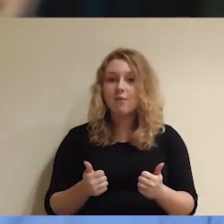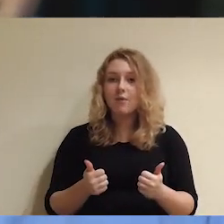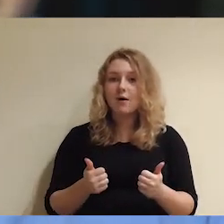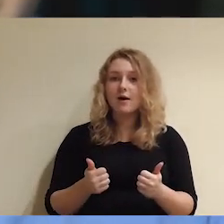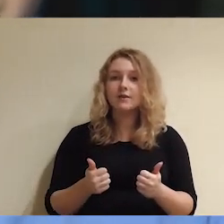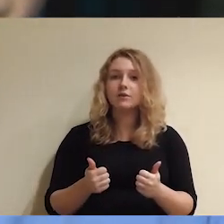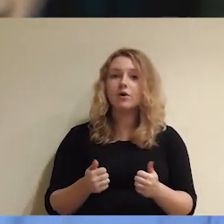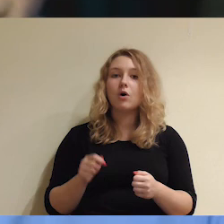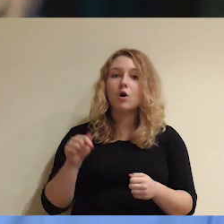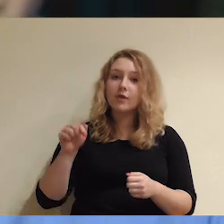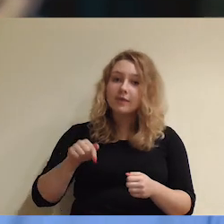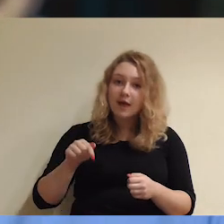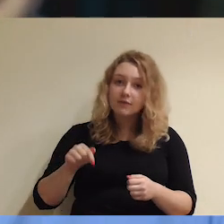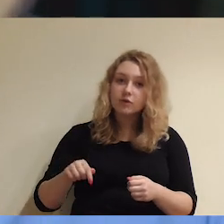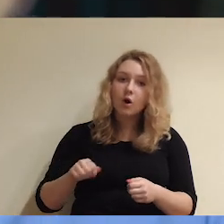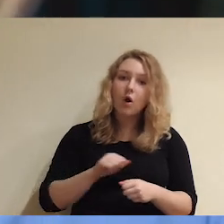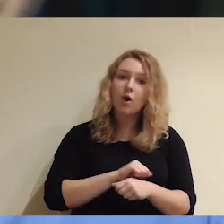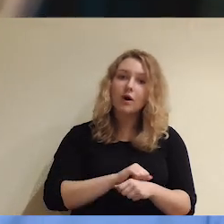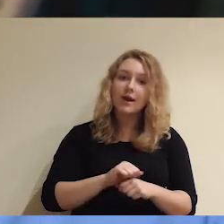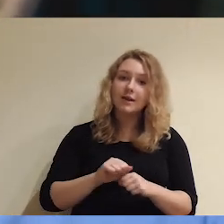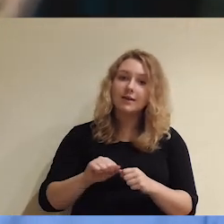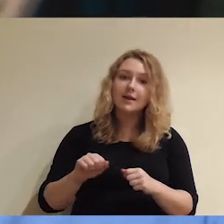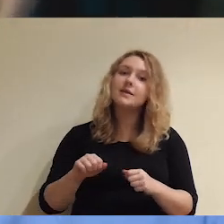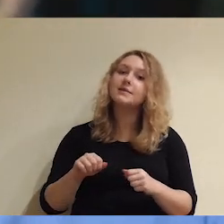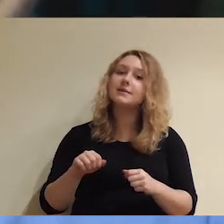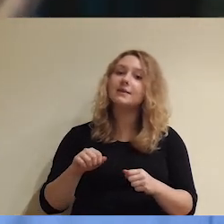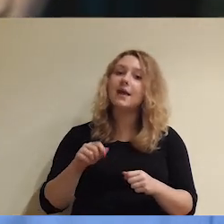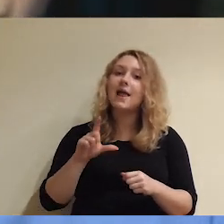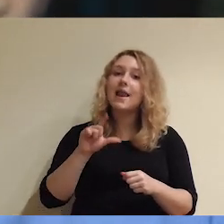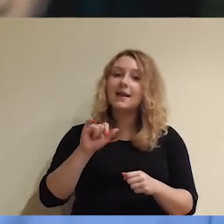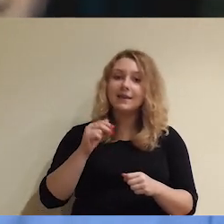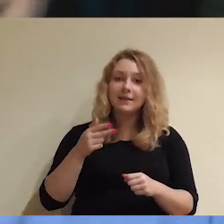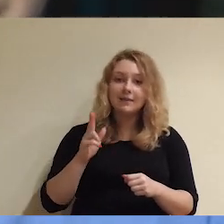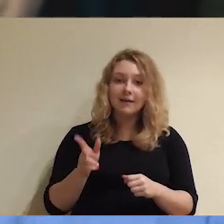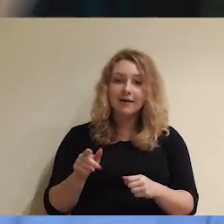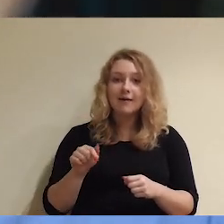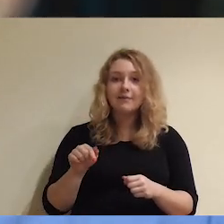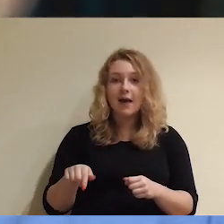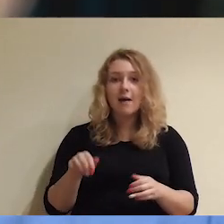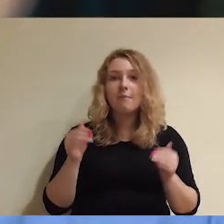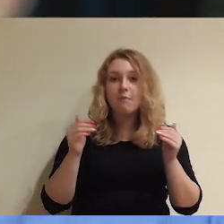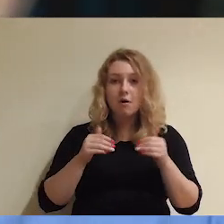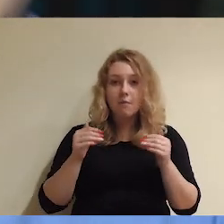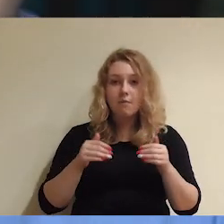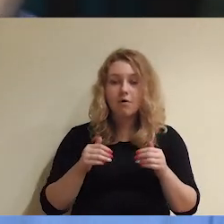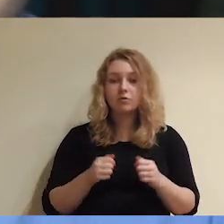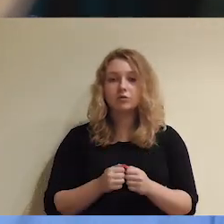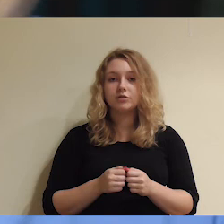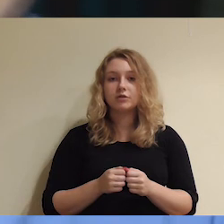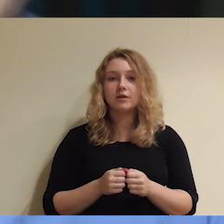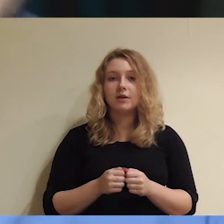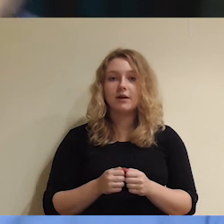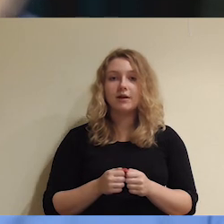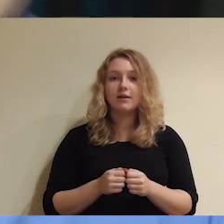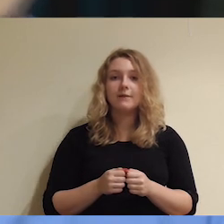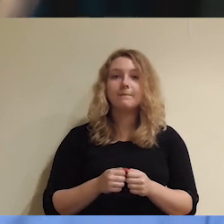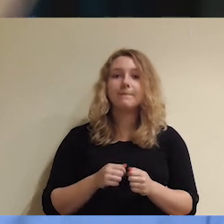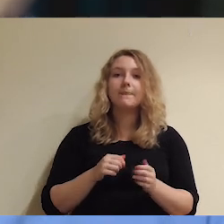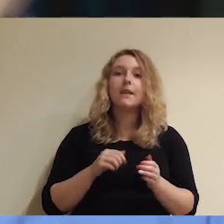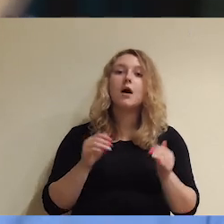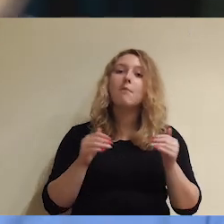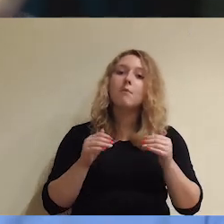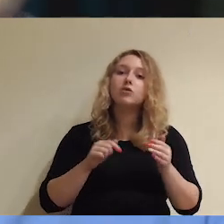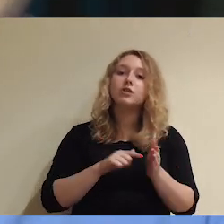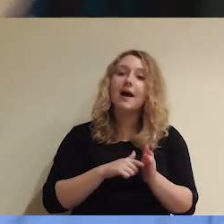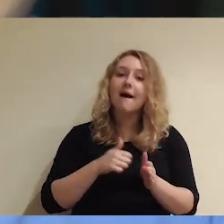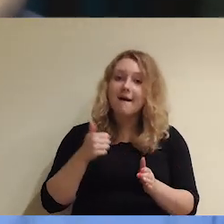w opisie, tam jest link do takiej jednorazowej pomocy o nazwie Zrzutka, lub jeśli ktoś by nie chciał się jednorazowo zrzucać, a